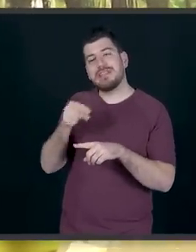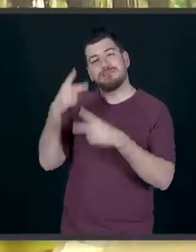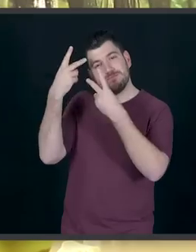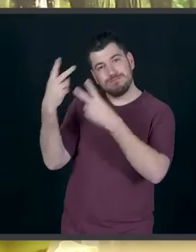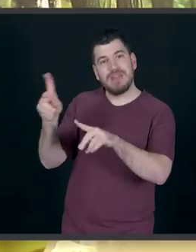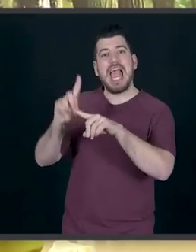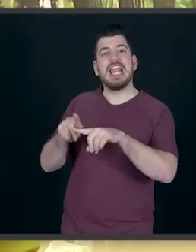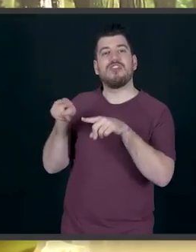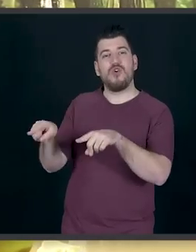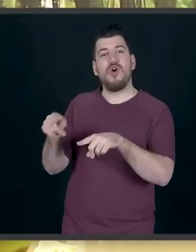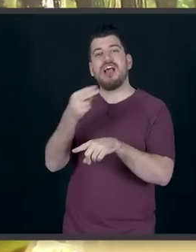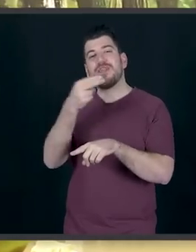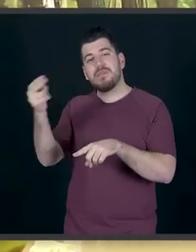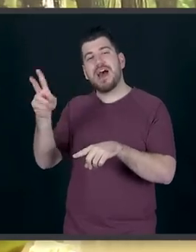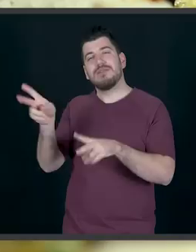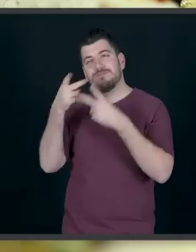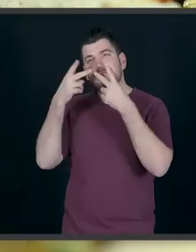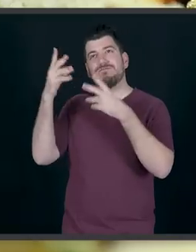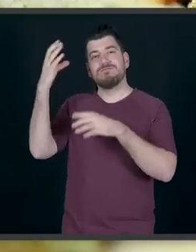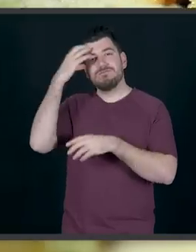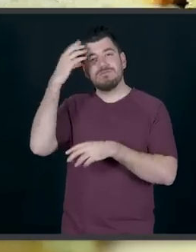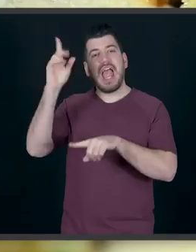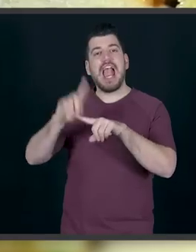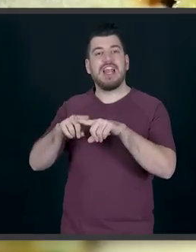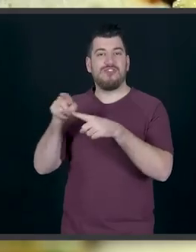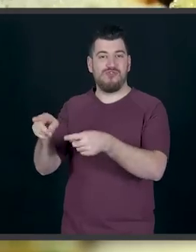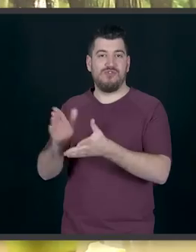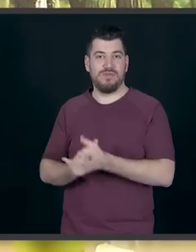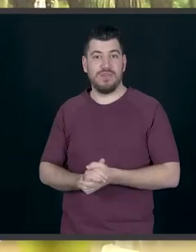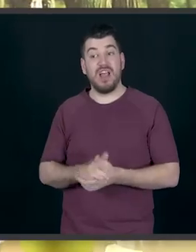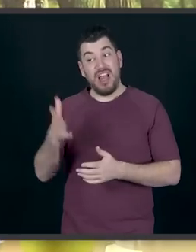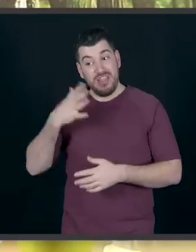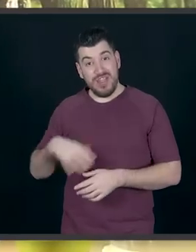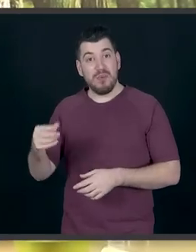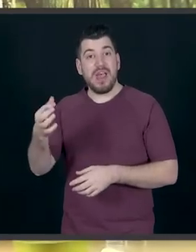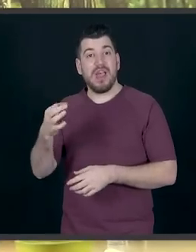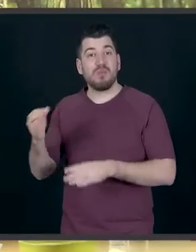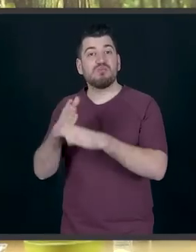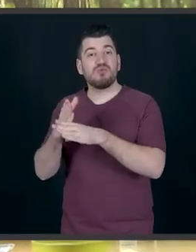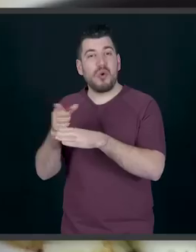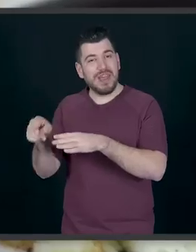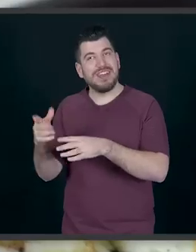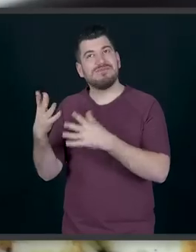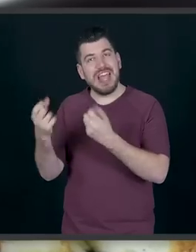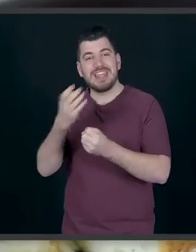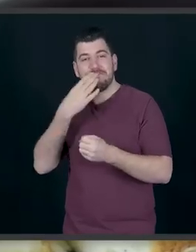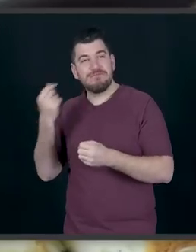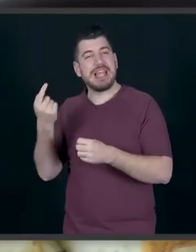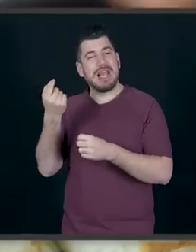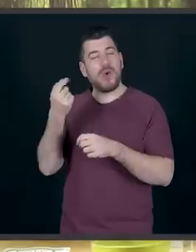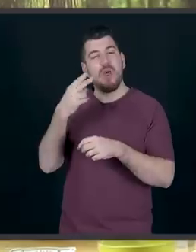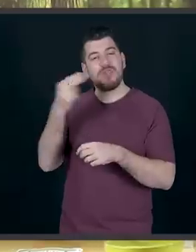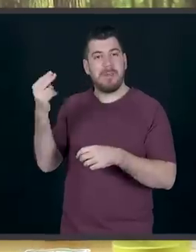Το θυμαράκι είναι κάτι που δίνει έτσι μία πιο ωραία γεύση στα πάντα. Οπότε το ψωμάκι μας θέλουμε να έχει μία γεύση λίγο από